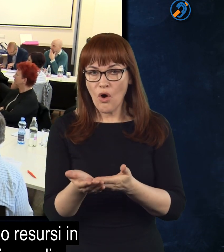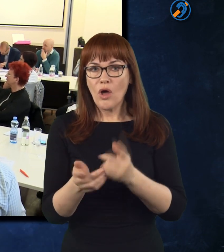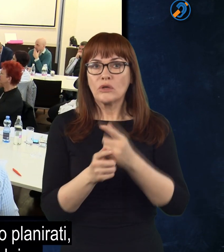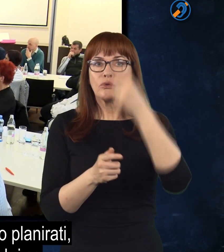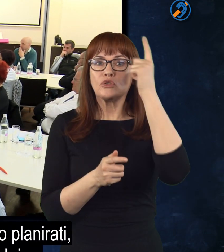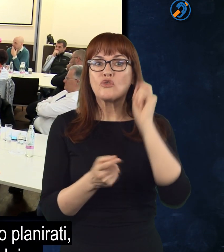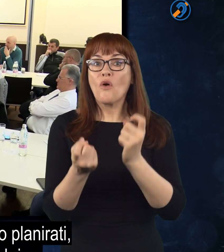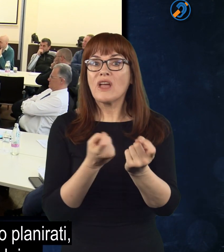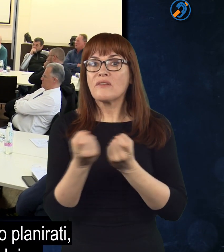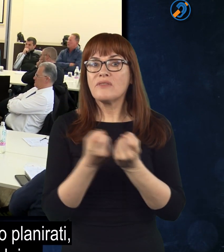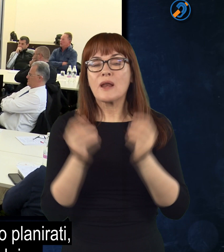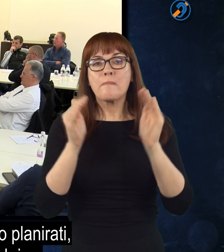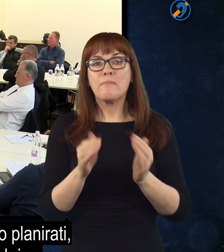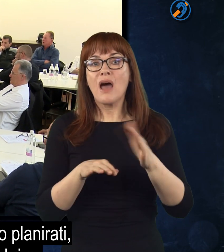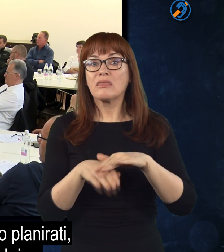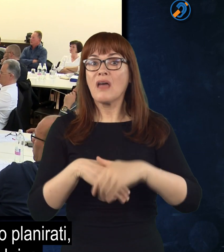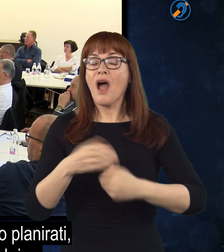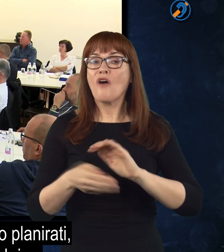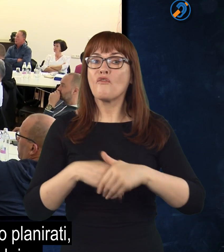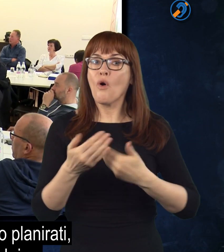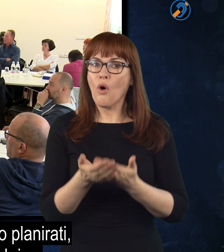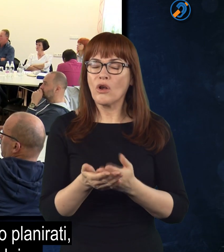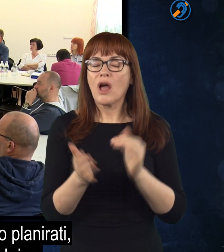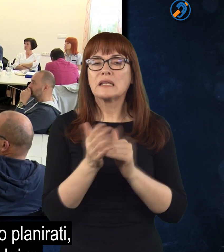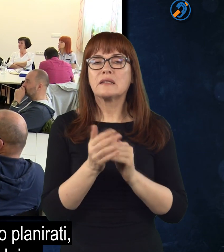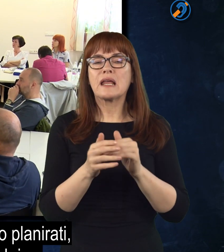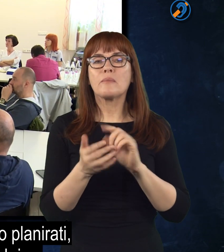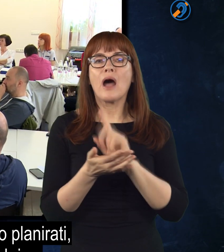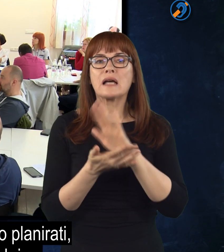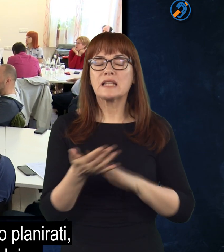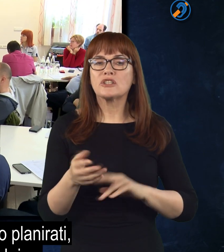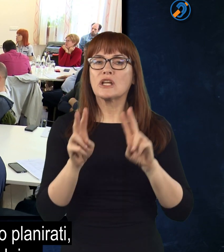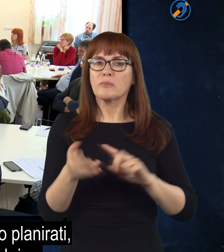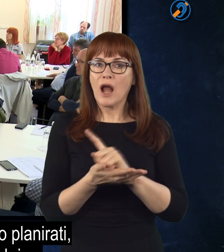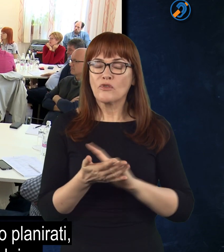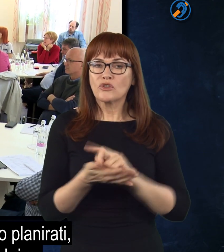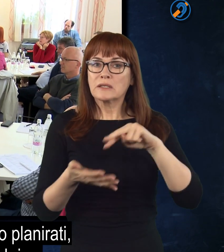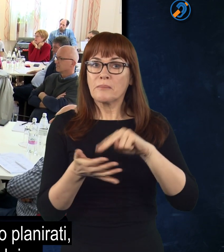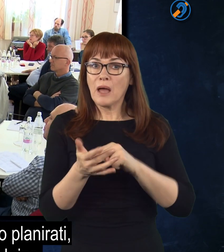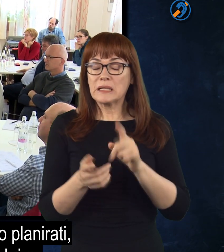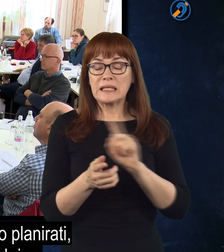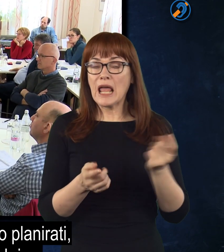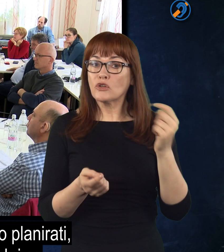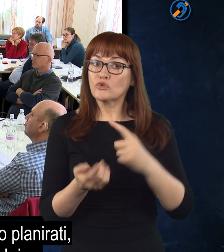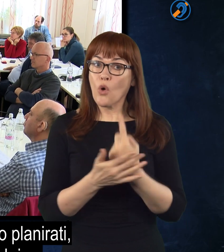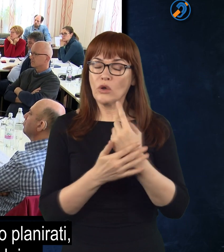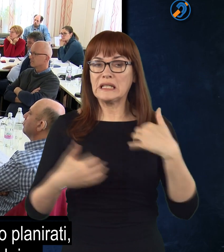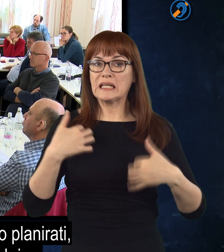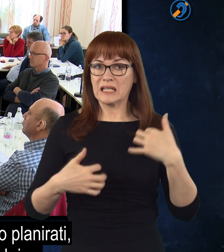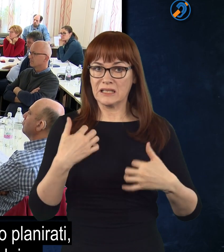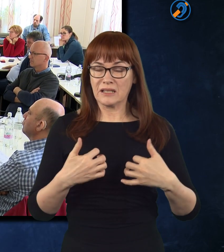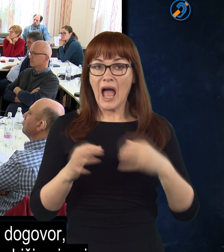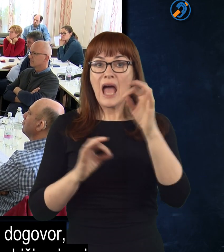voljo, kadar je tudi človekovih virov manj na voljo, je treba začeti pravočasno planirati, da se ne zgodi kakšna